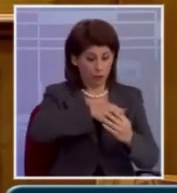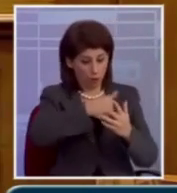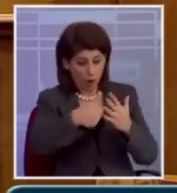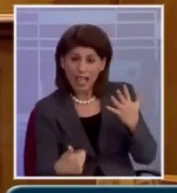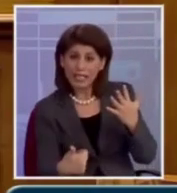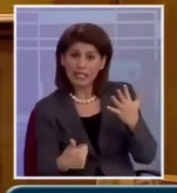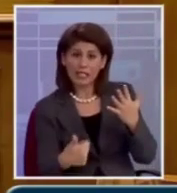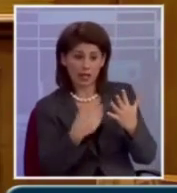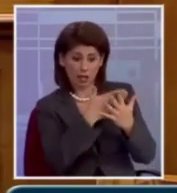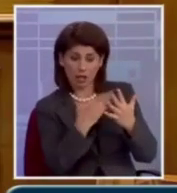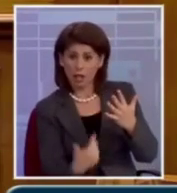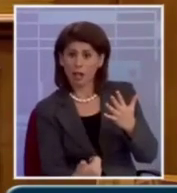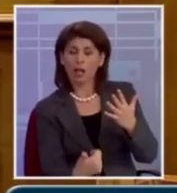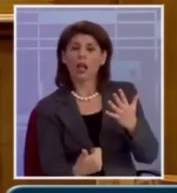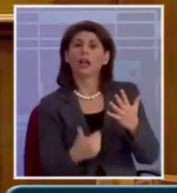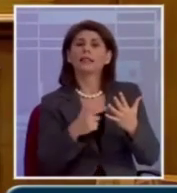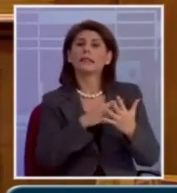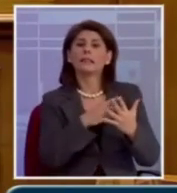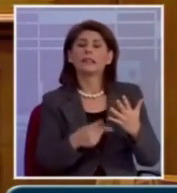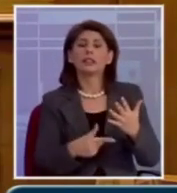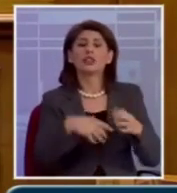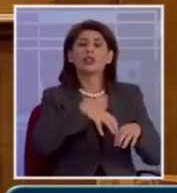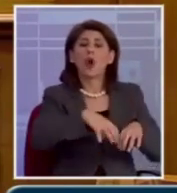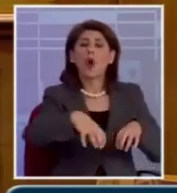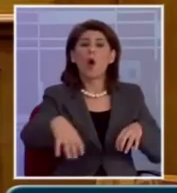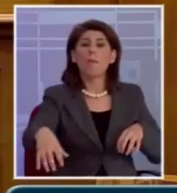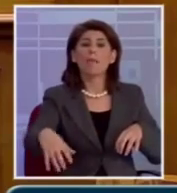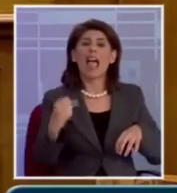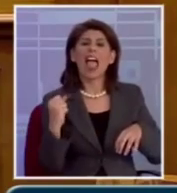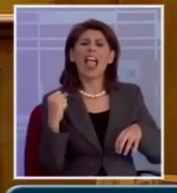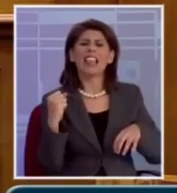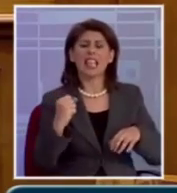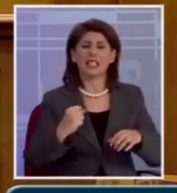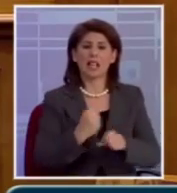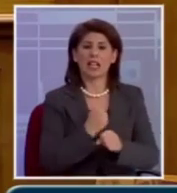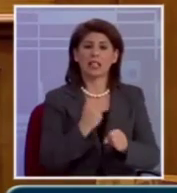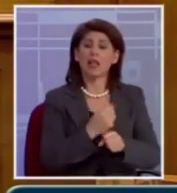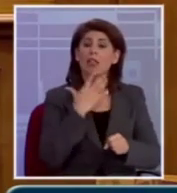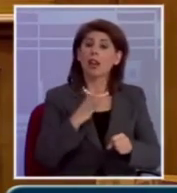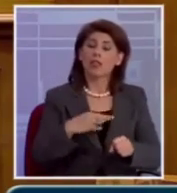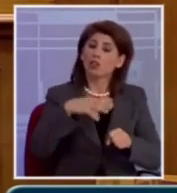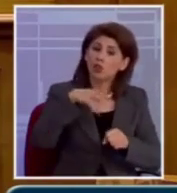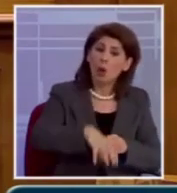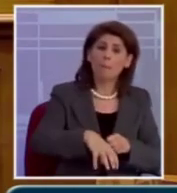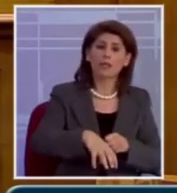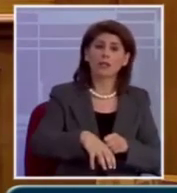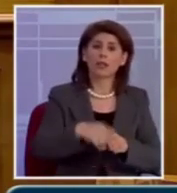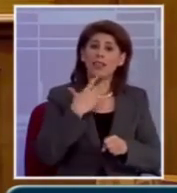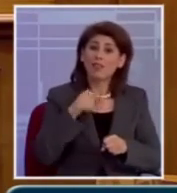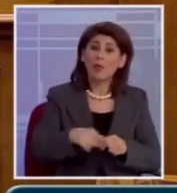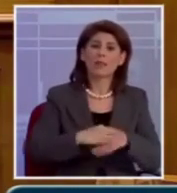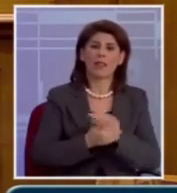6 τομείς οι οποίοι είναι και τομείς εντάσεως εργασίας, δηλαδή τομείς όπου, γιατί αυτό